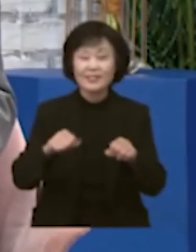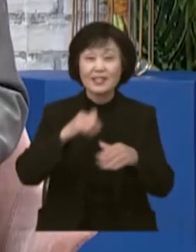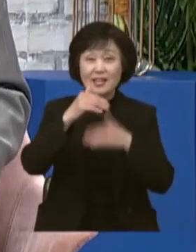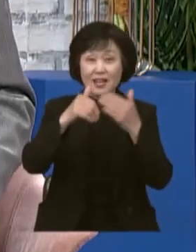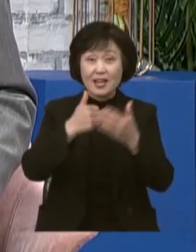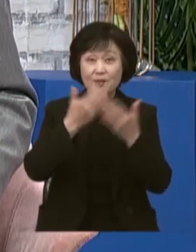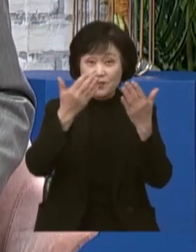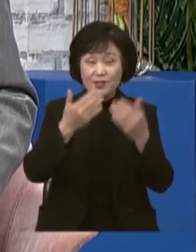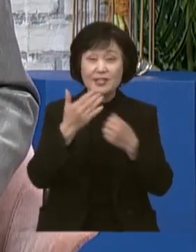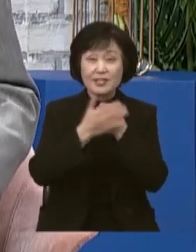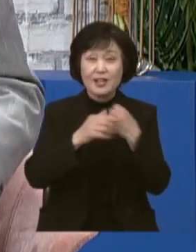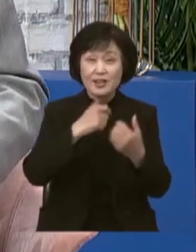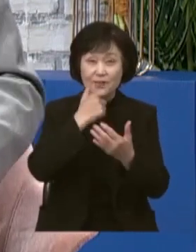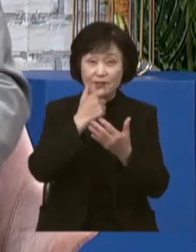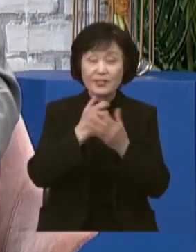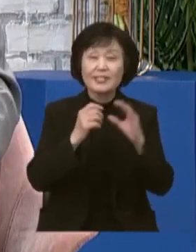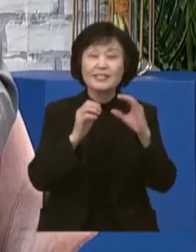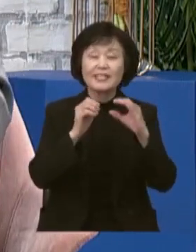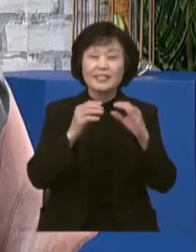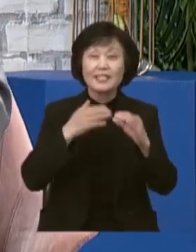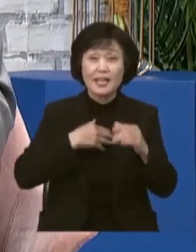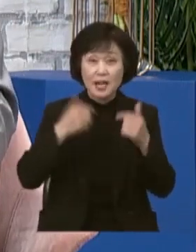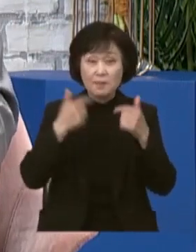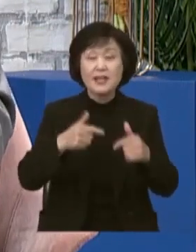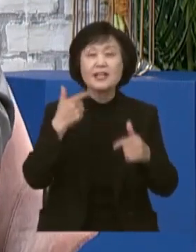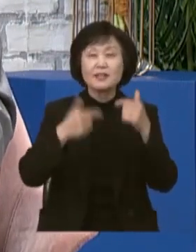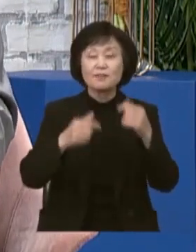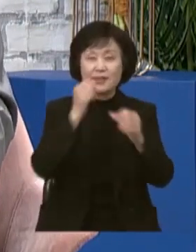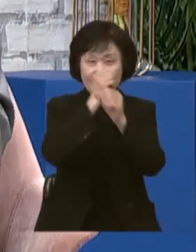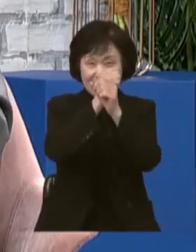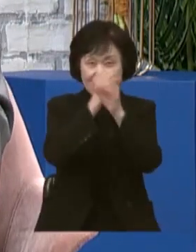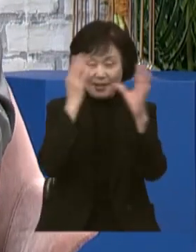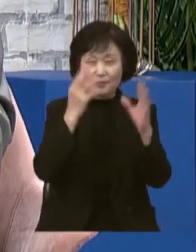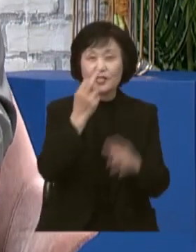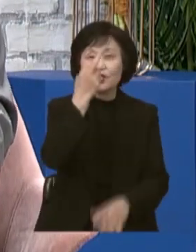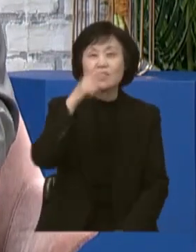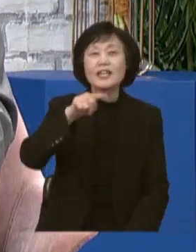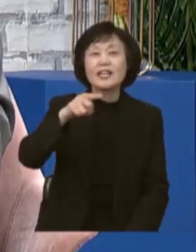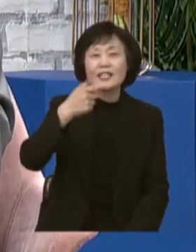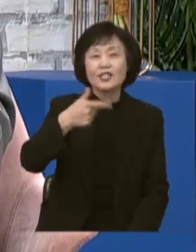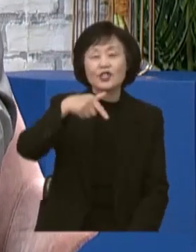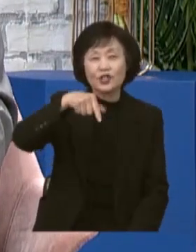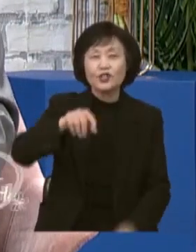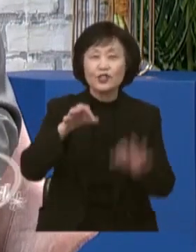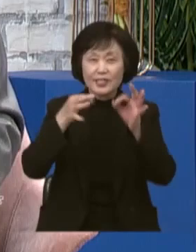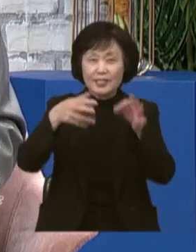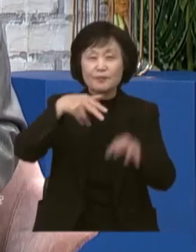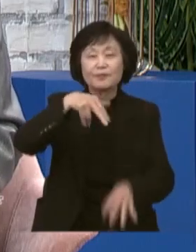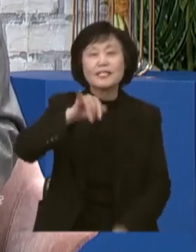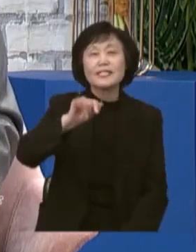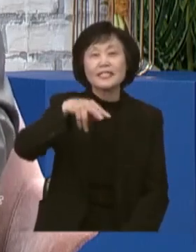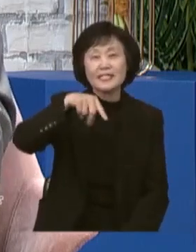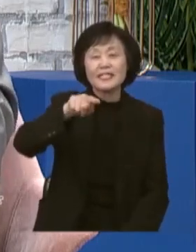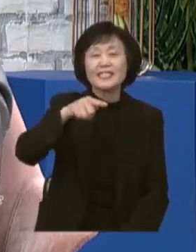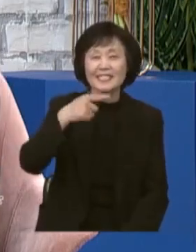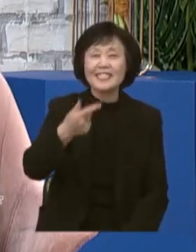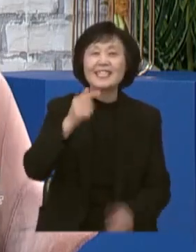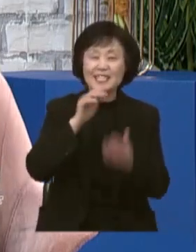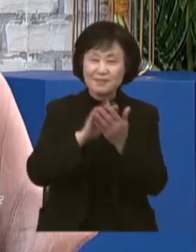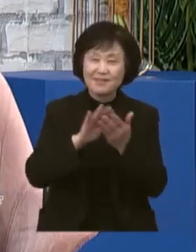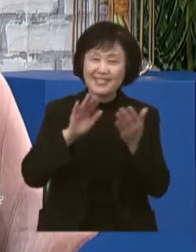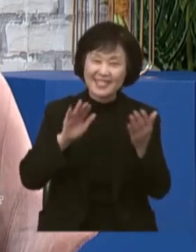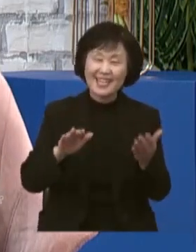목사님 안녕하십니까 하나님이 주시는 은혜와 감동이 있는 CTS 내가 매일 기쁘게 시작하겠습니다 저는 최성규입니다 반갑습니다 안녕하세요